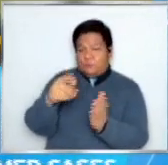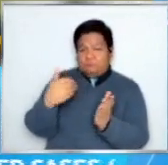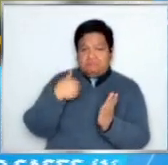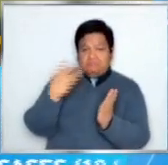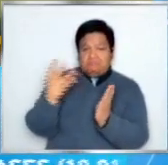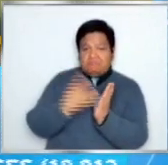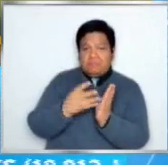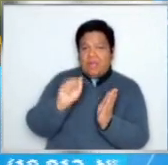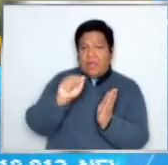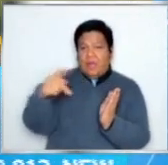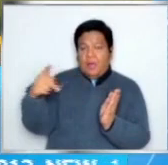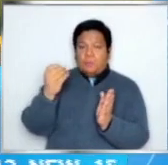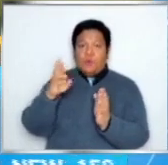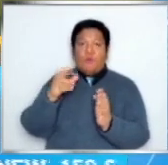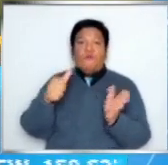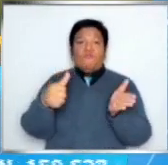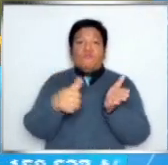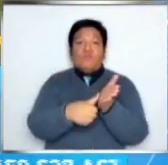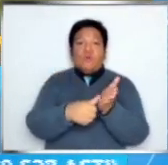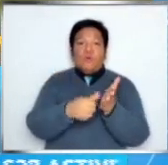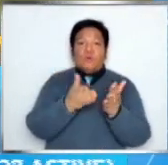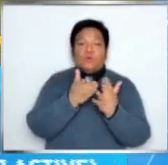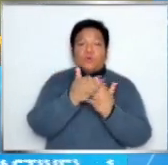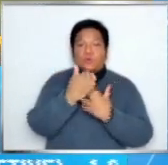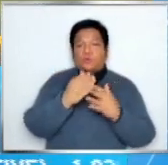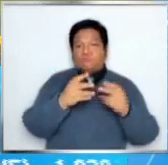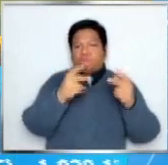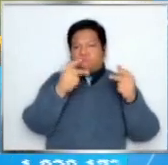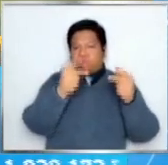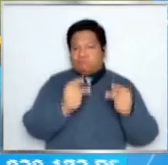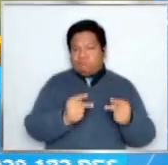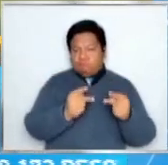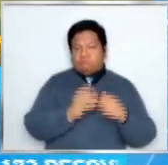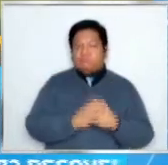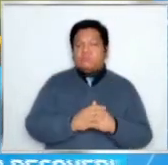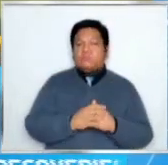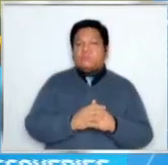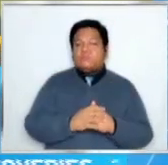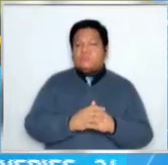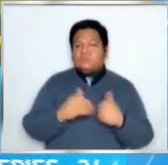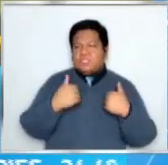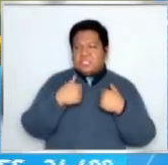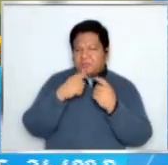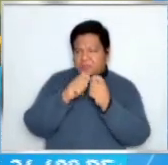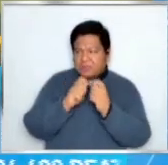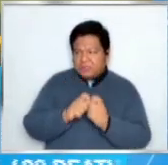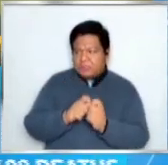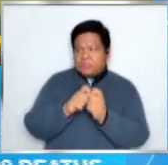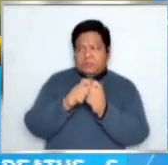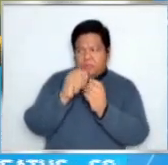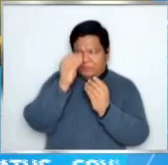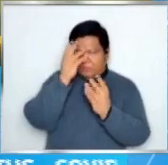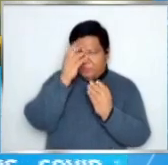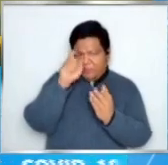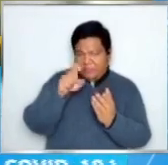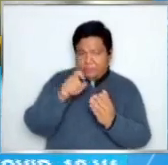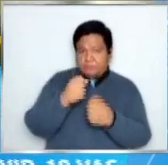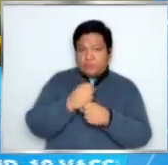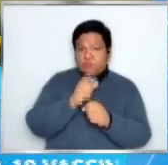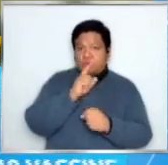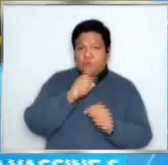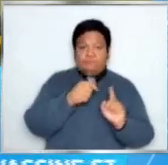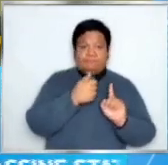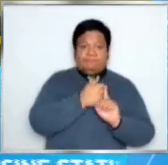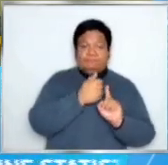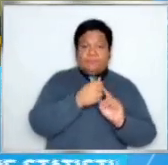sa pamamagitan ng web browser. May mga personal na detalyeng hihingin sa app pero tiniyak ni COMELEC spokesperson Director